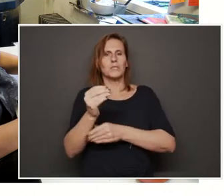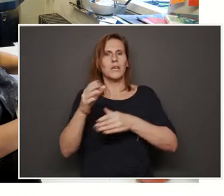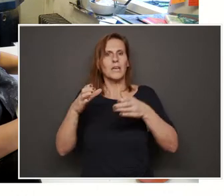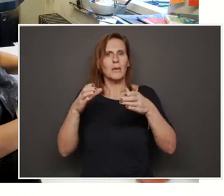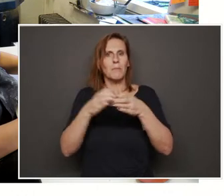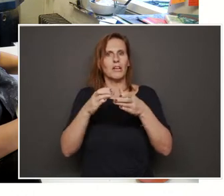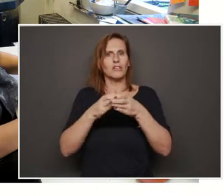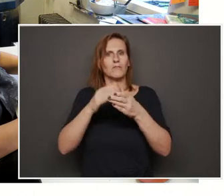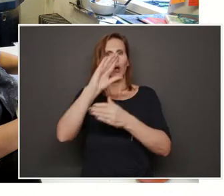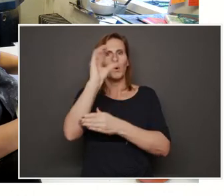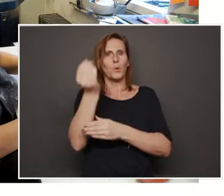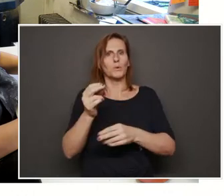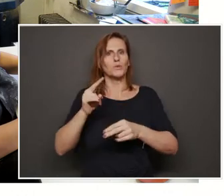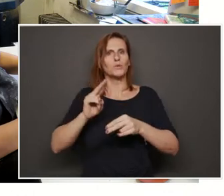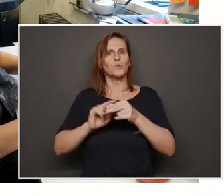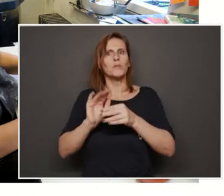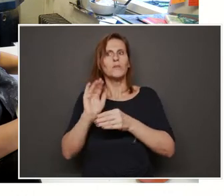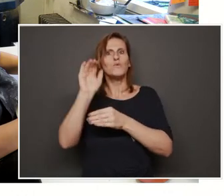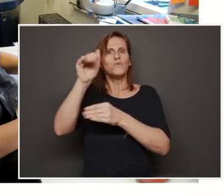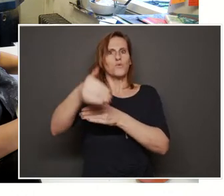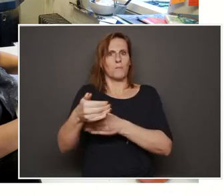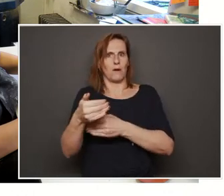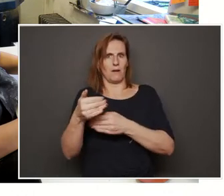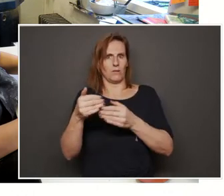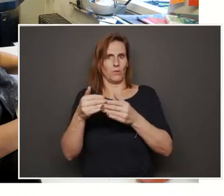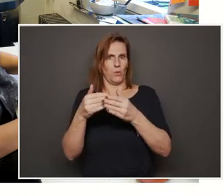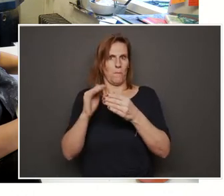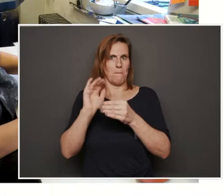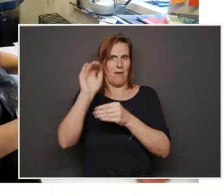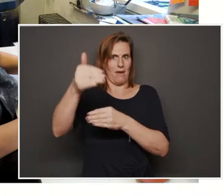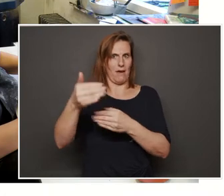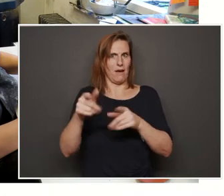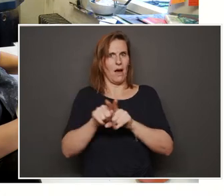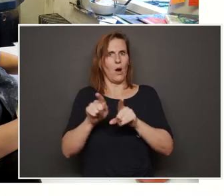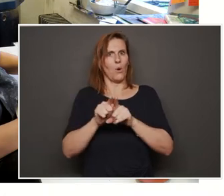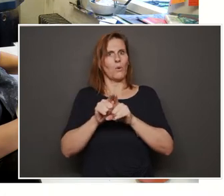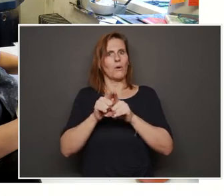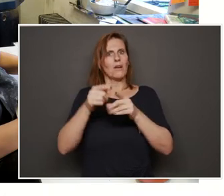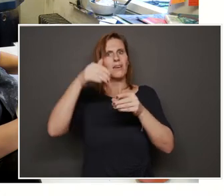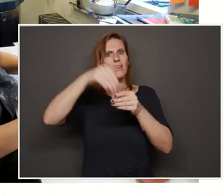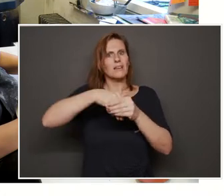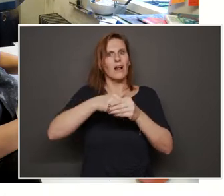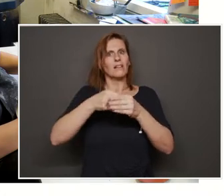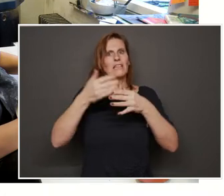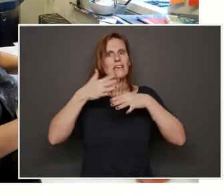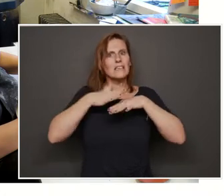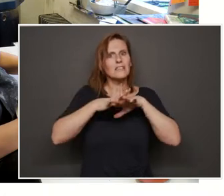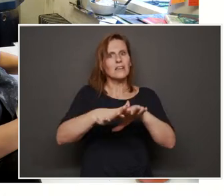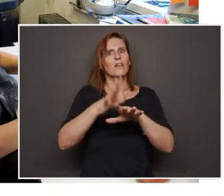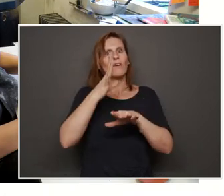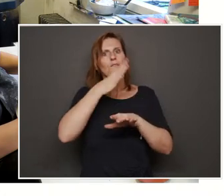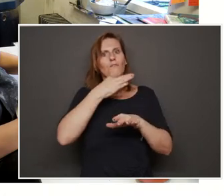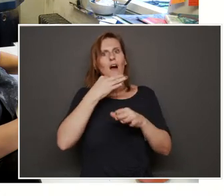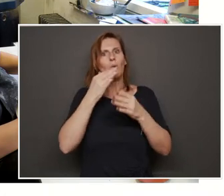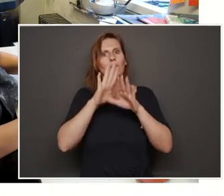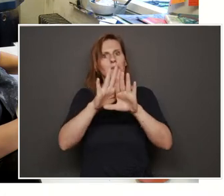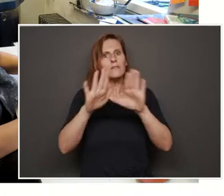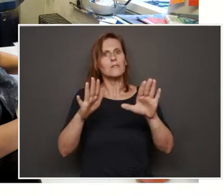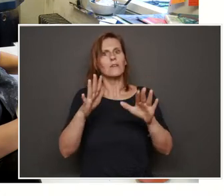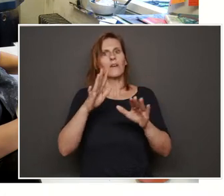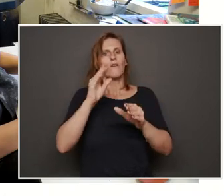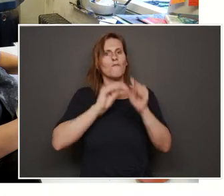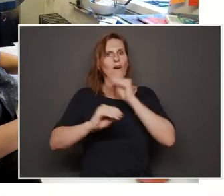Drüber. Es handelt sich dabei um ein integratives Frauenatelierprojekt des Vereins TAFI